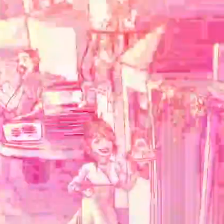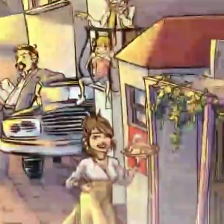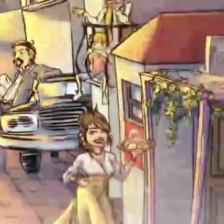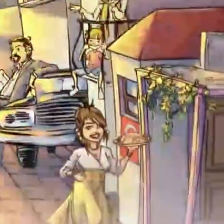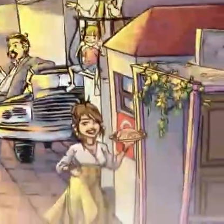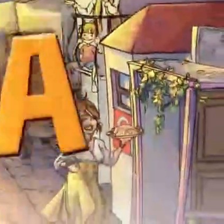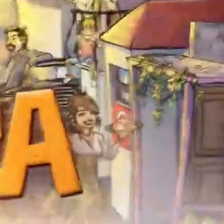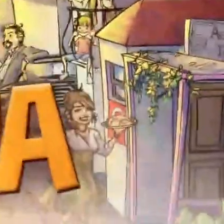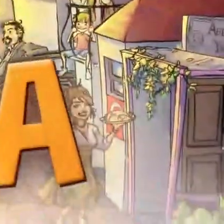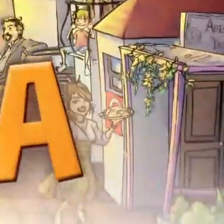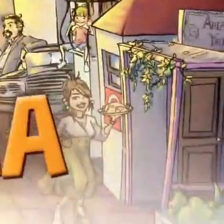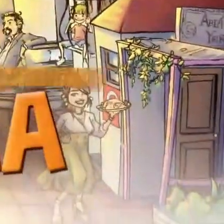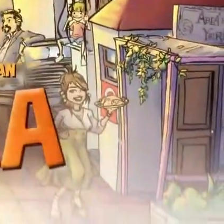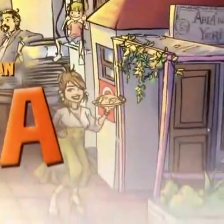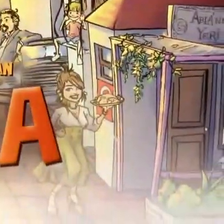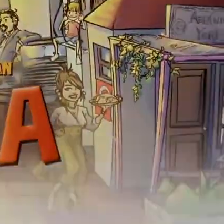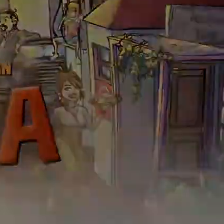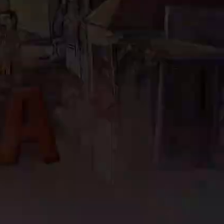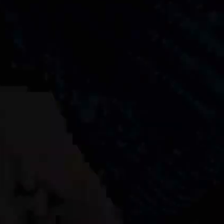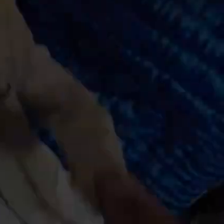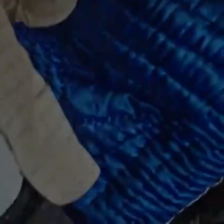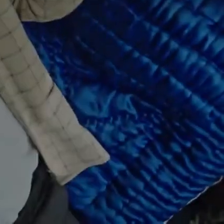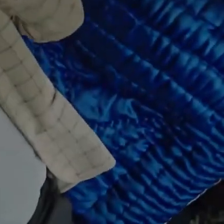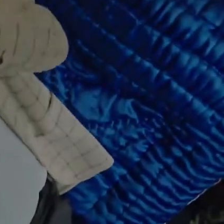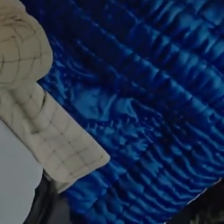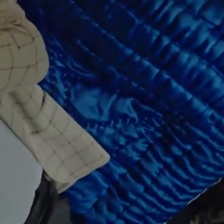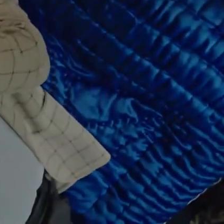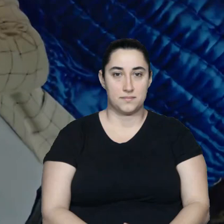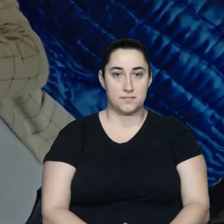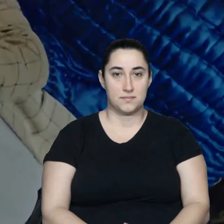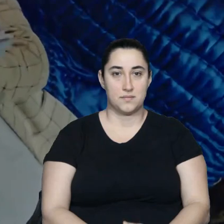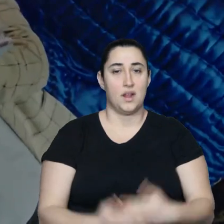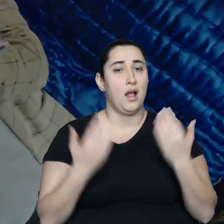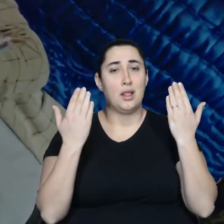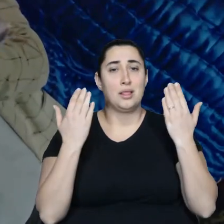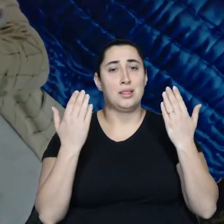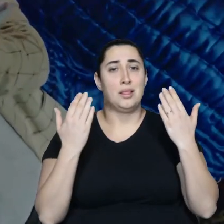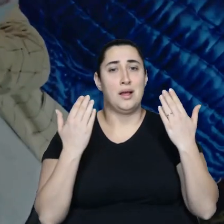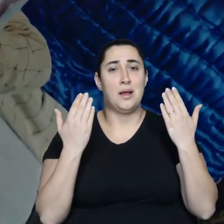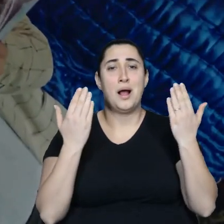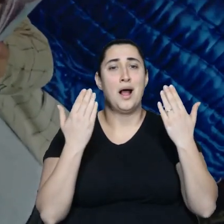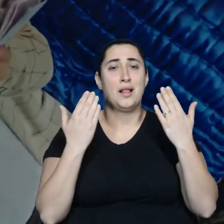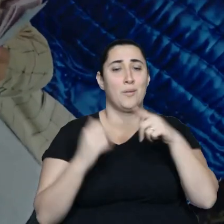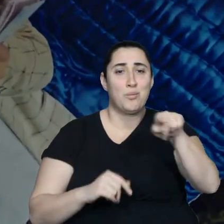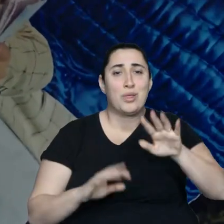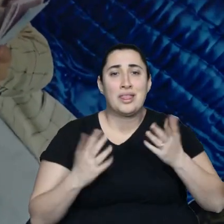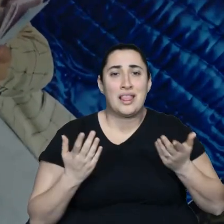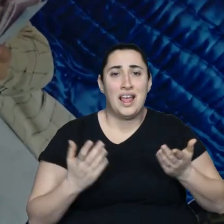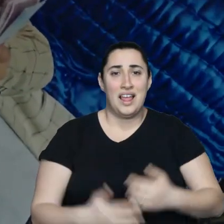Yalaza 8. bölüm. Yaşar elinde paralarla. Allah'ım. Allah'ım bunlar